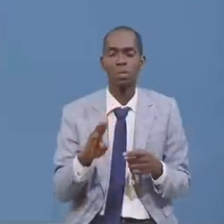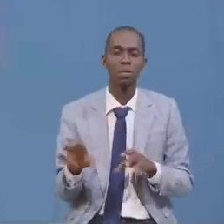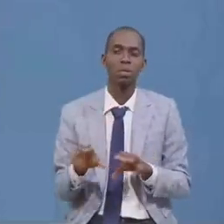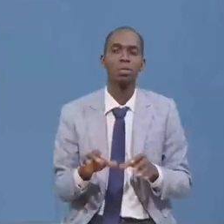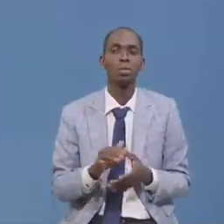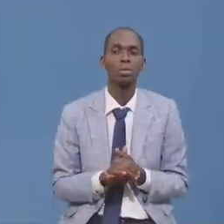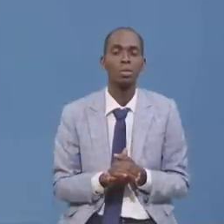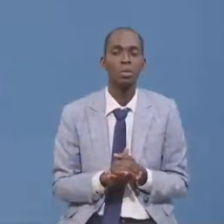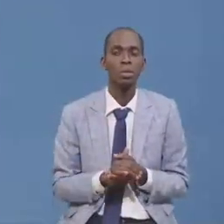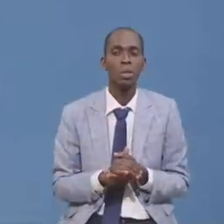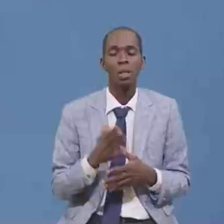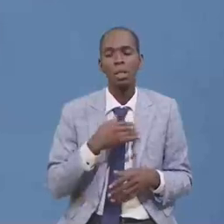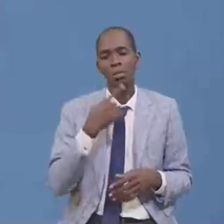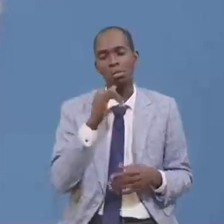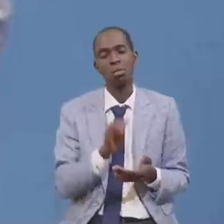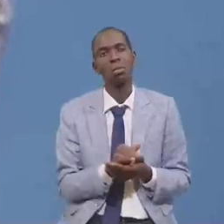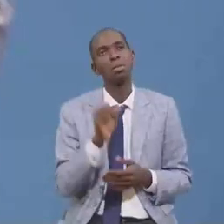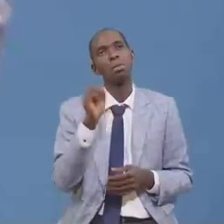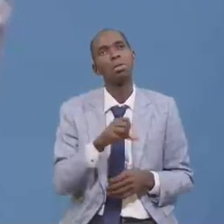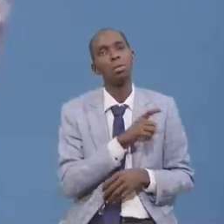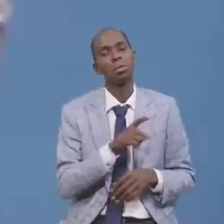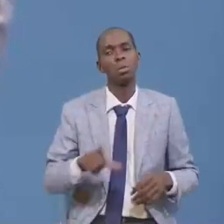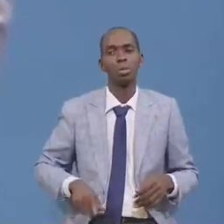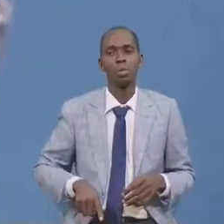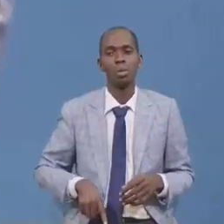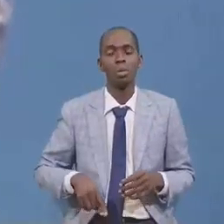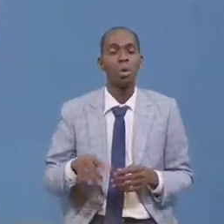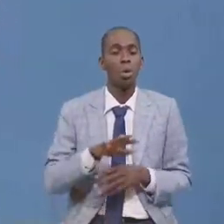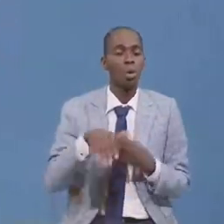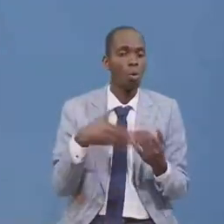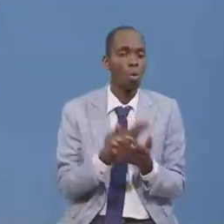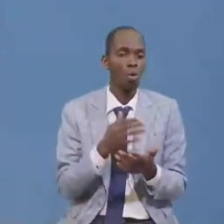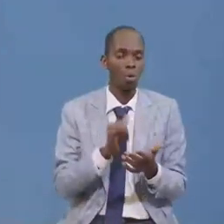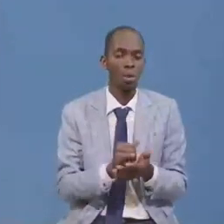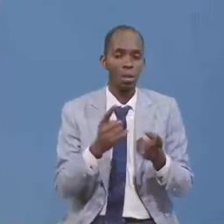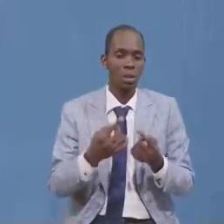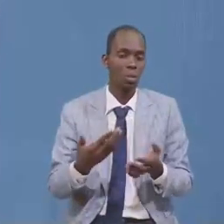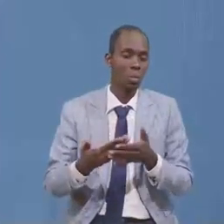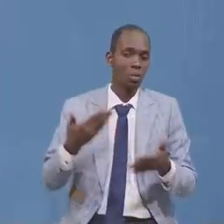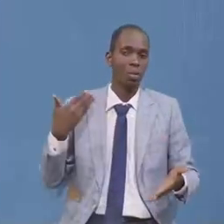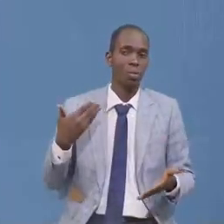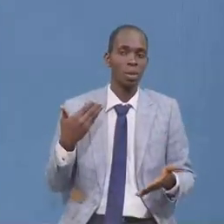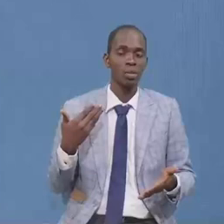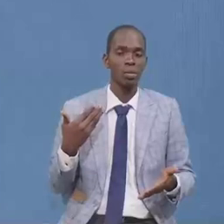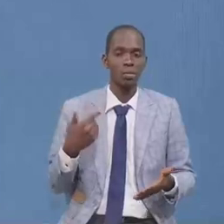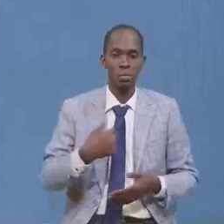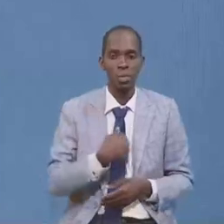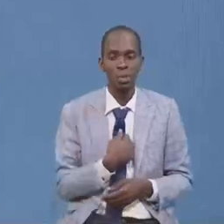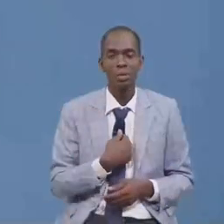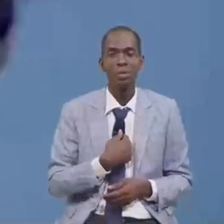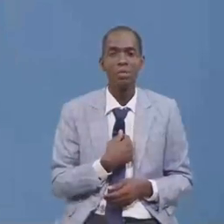Je dis oui Seigneur. Ceux qui étaient avant moi. Ceux qui étaient avant moi.